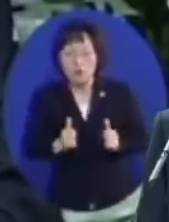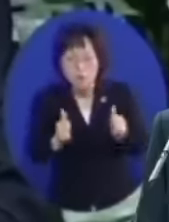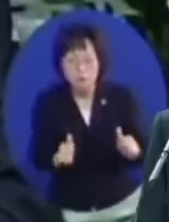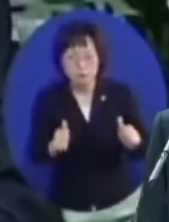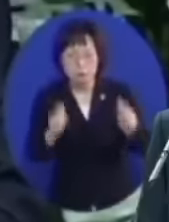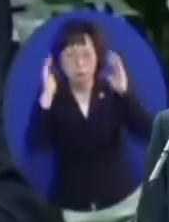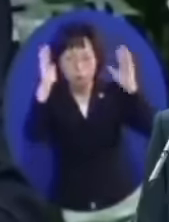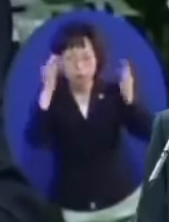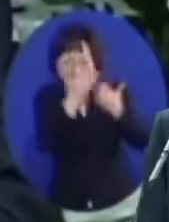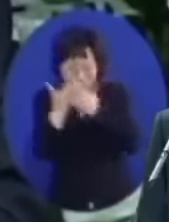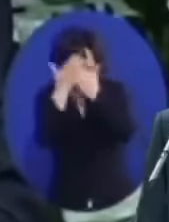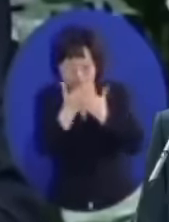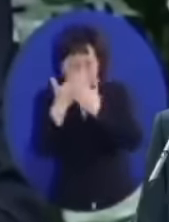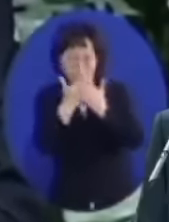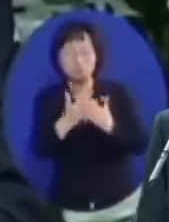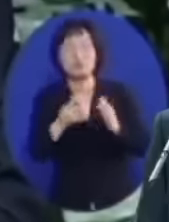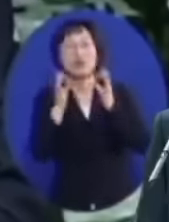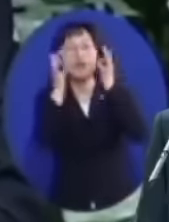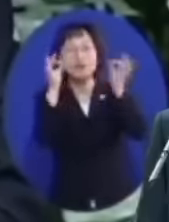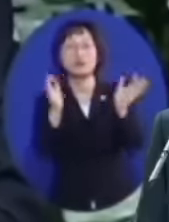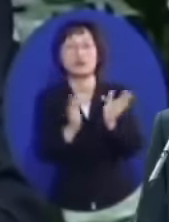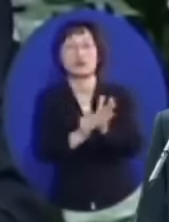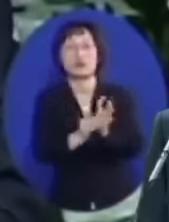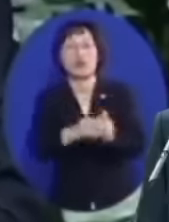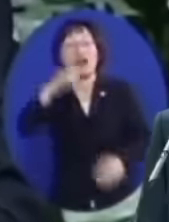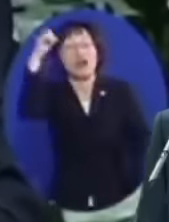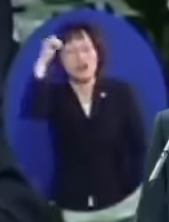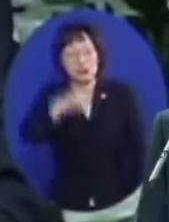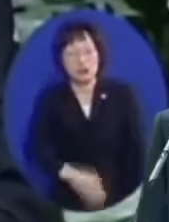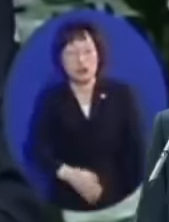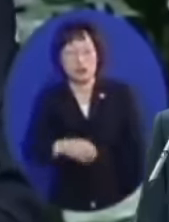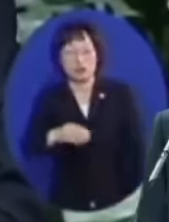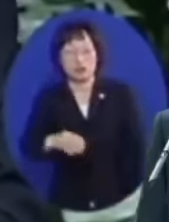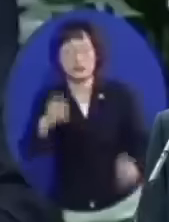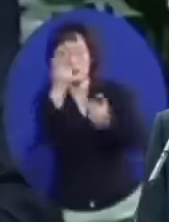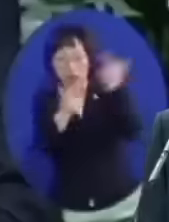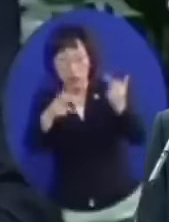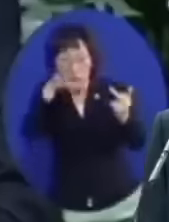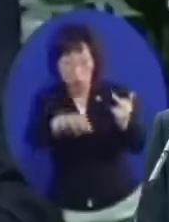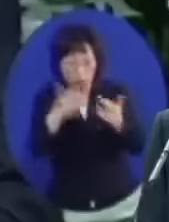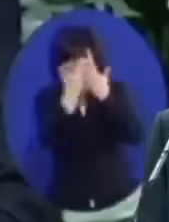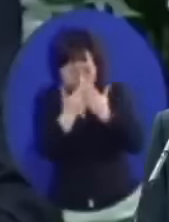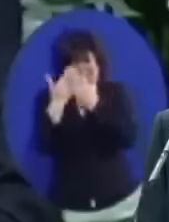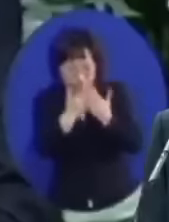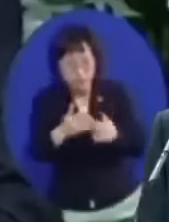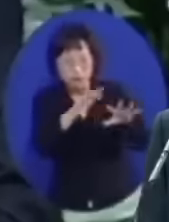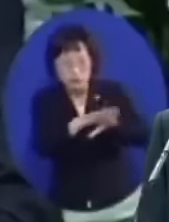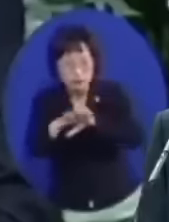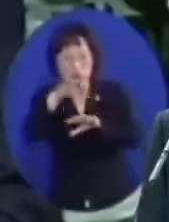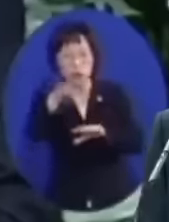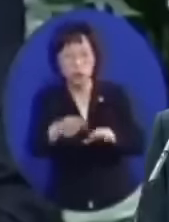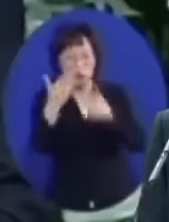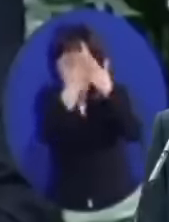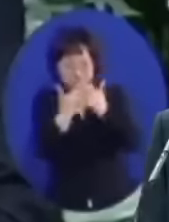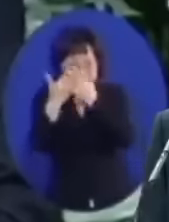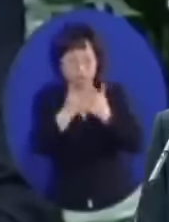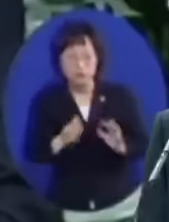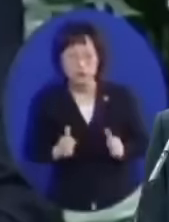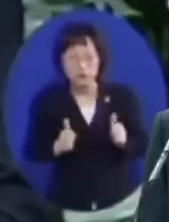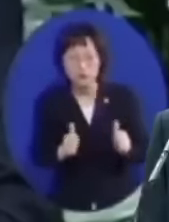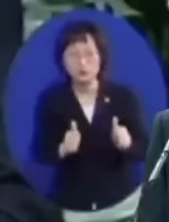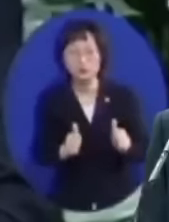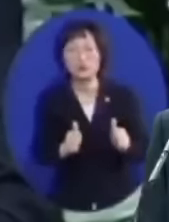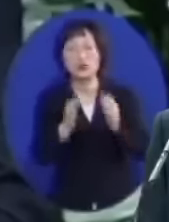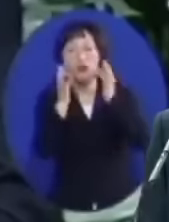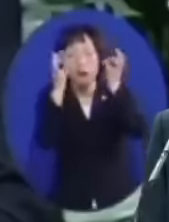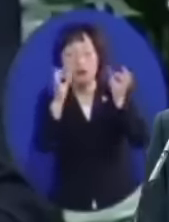공부하려고 애를 썼습니다. 그냥 산에서도 공부하고 들에서도 공부하고 애를 쓰고 열심히 공부를